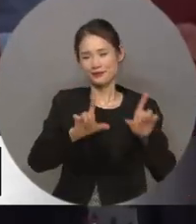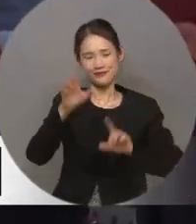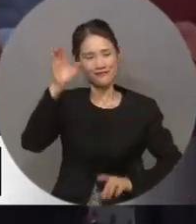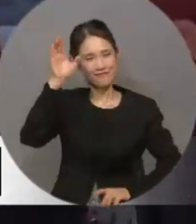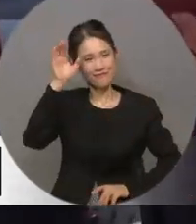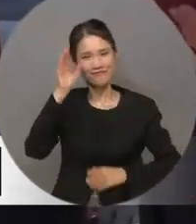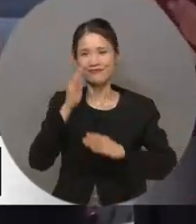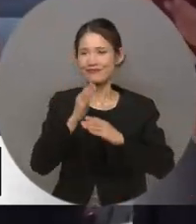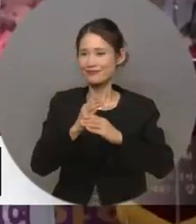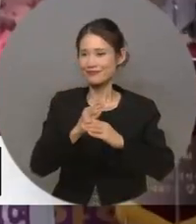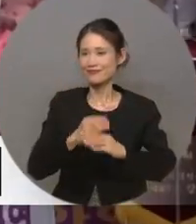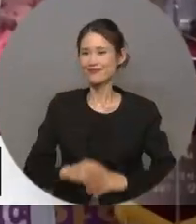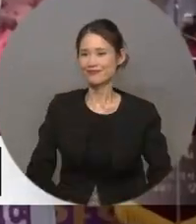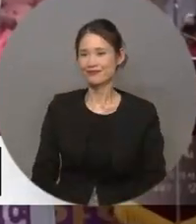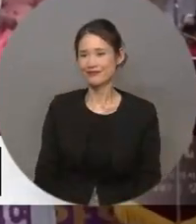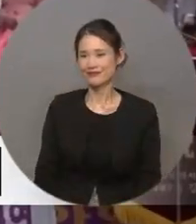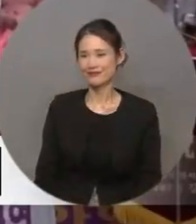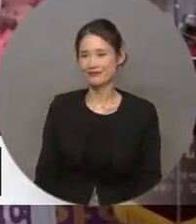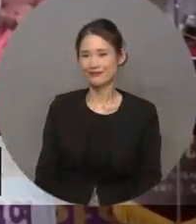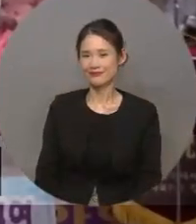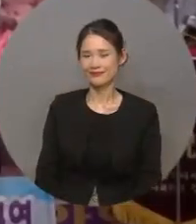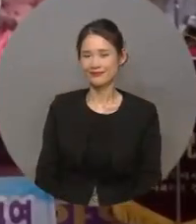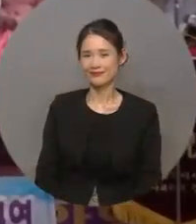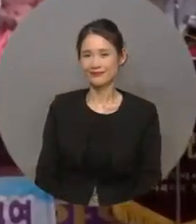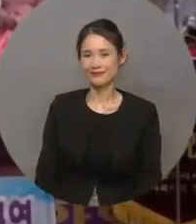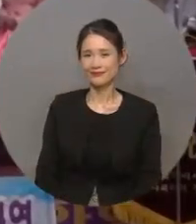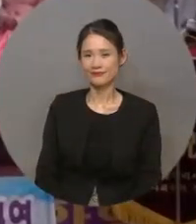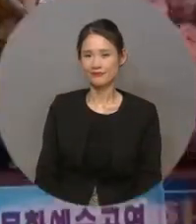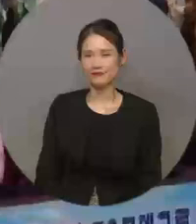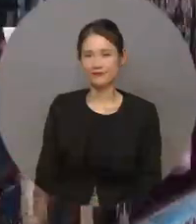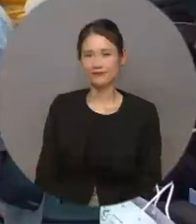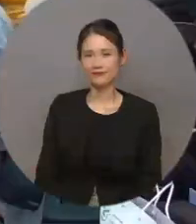기대해봅니다. 복지TV 전북방송 김영재입니다.